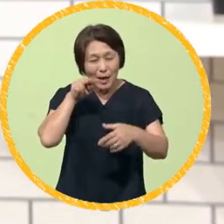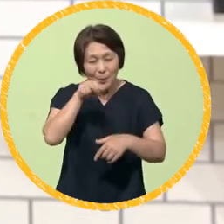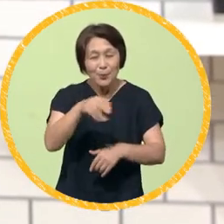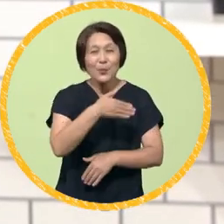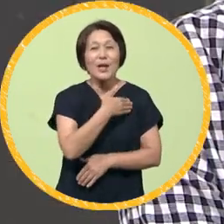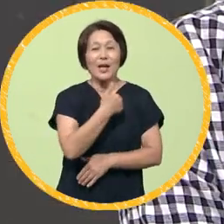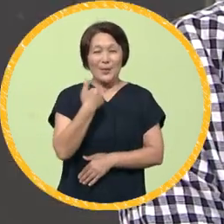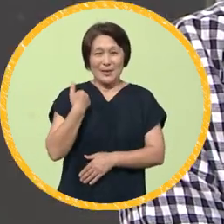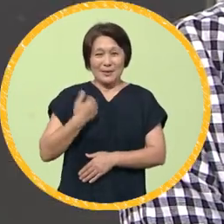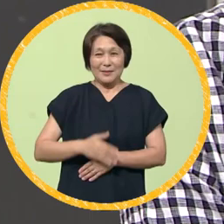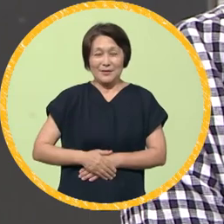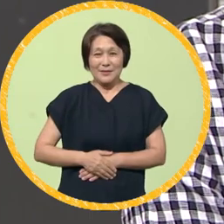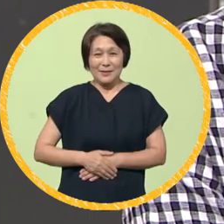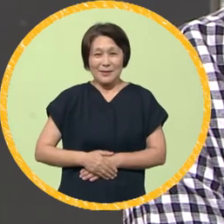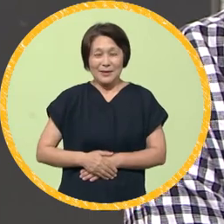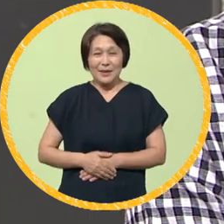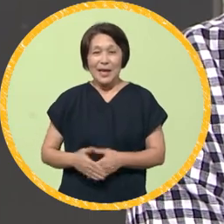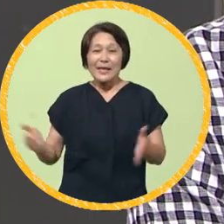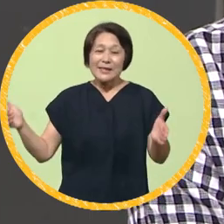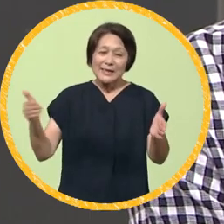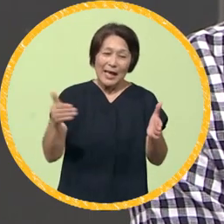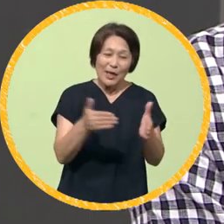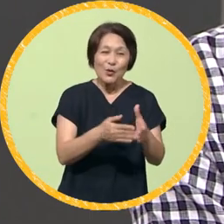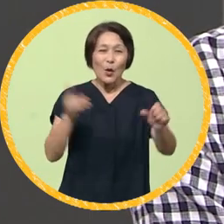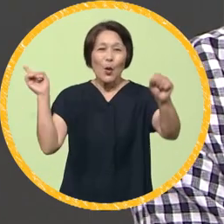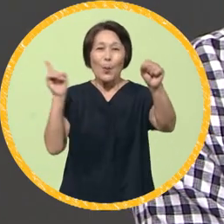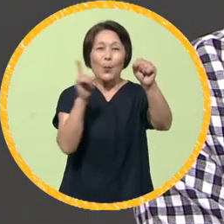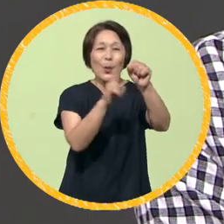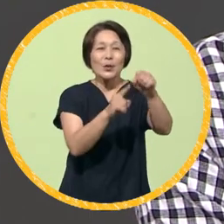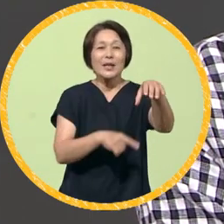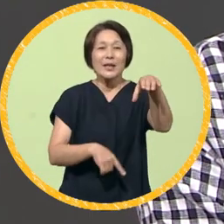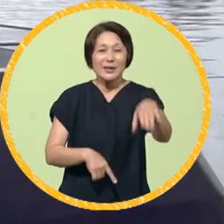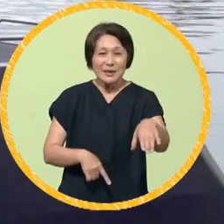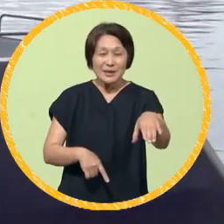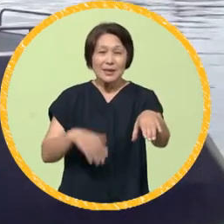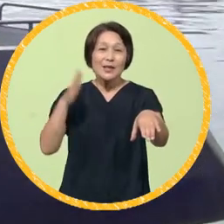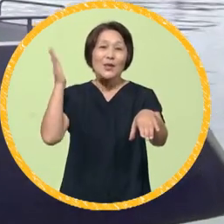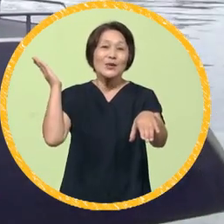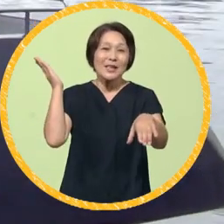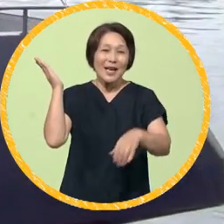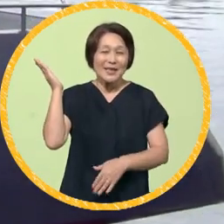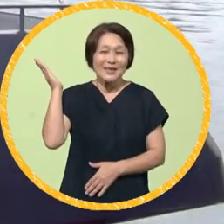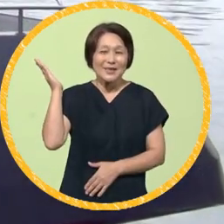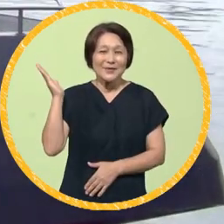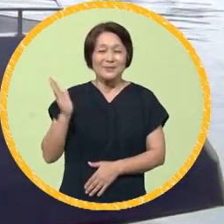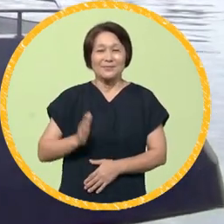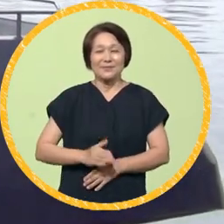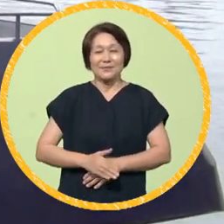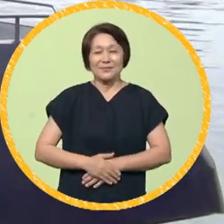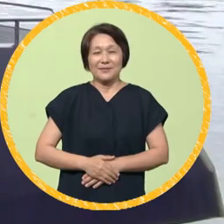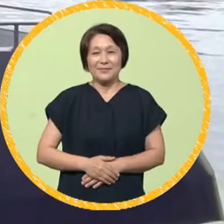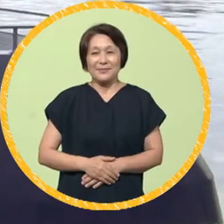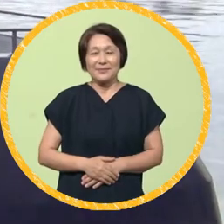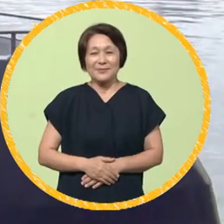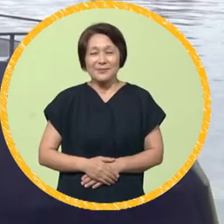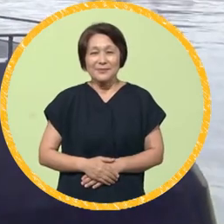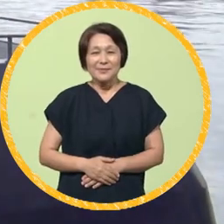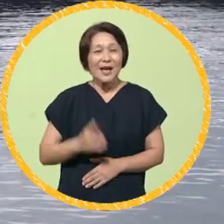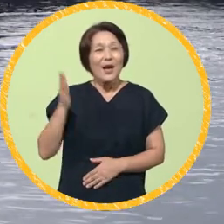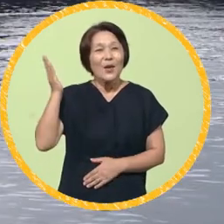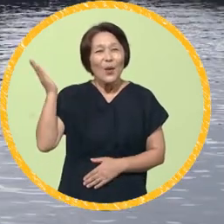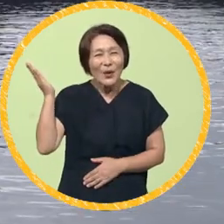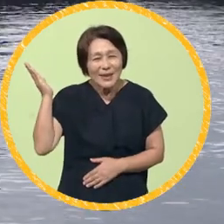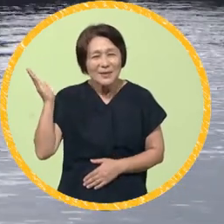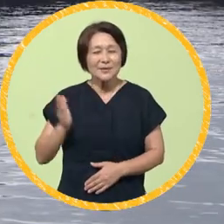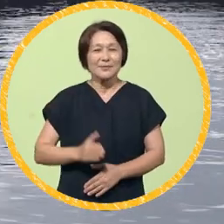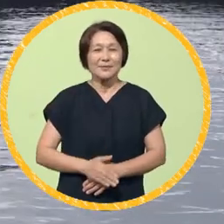。 さあ続いては最後の目的地です。どうぞ。さあ関山さん、最後はやっぱりあれですよね。 あ